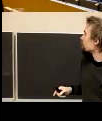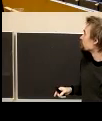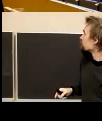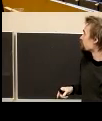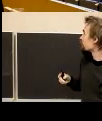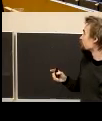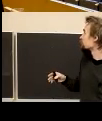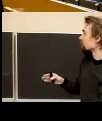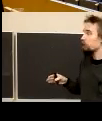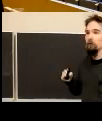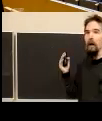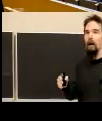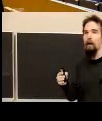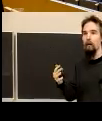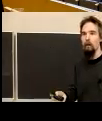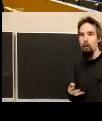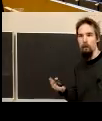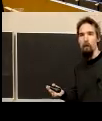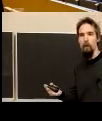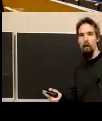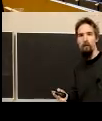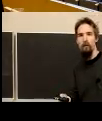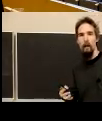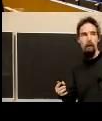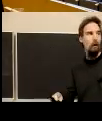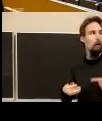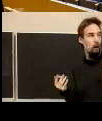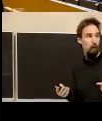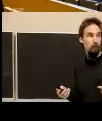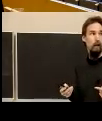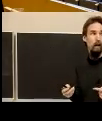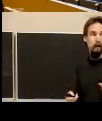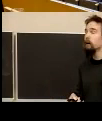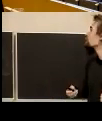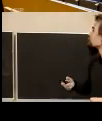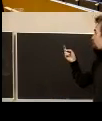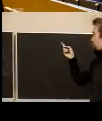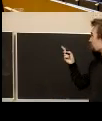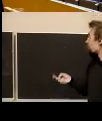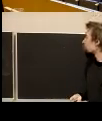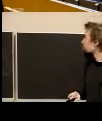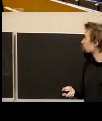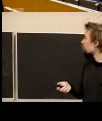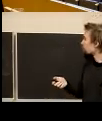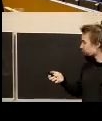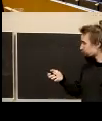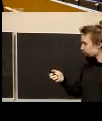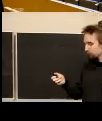miten, missä ehdotetaan, että just tämä luontoon kasvu, tai luonnon arvostus silleen, voisi lisääntyä